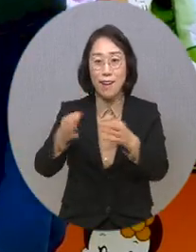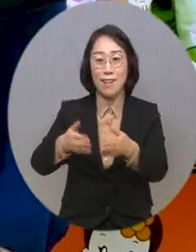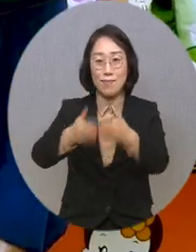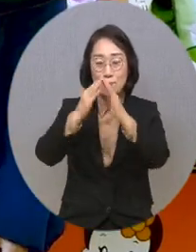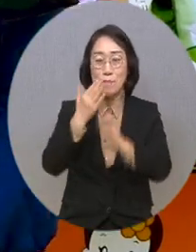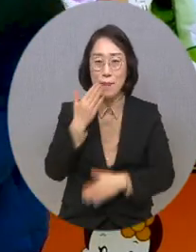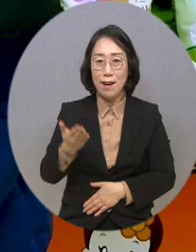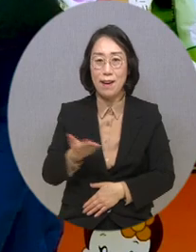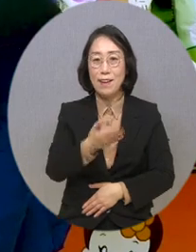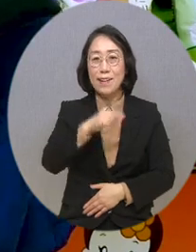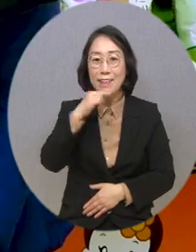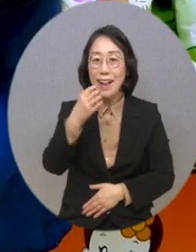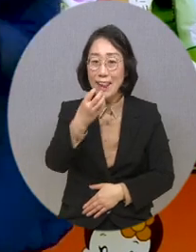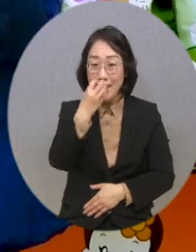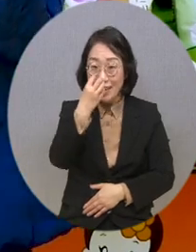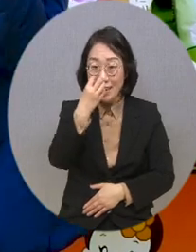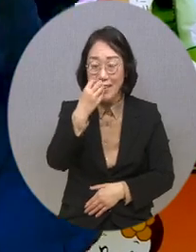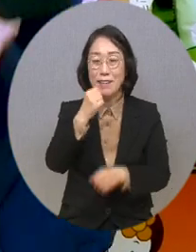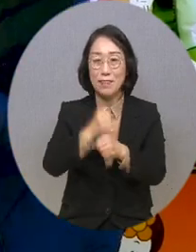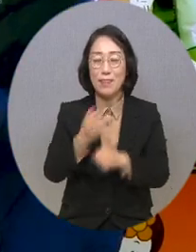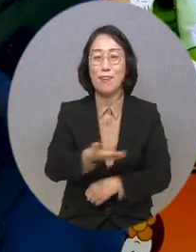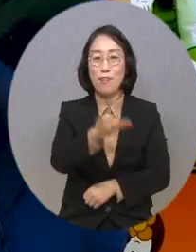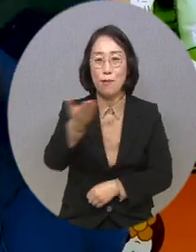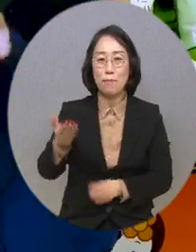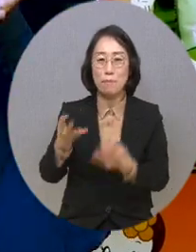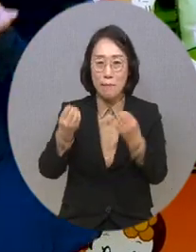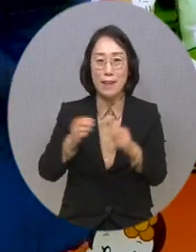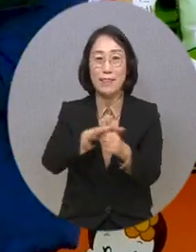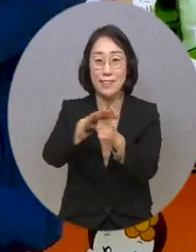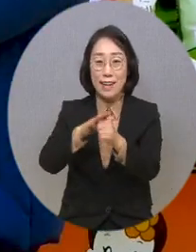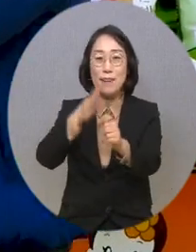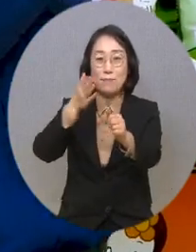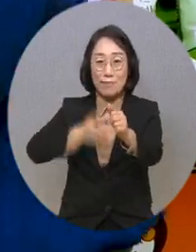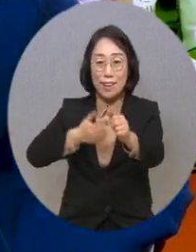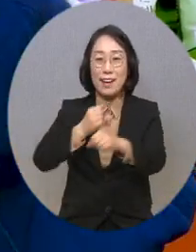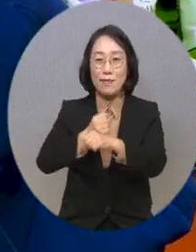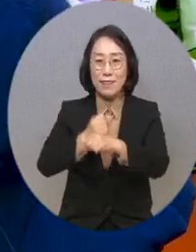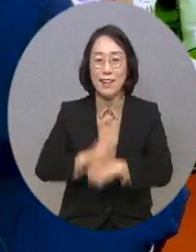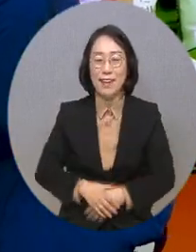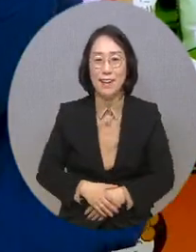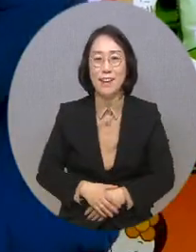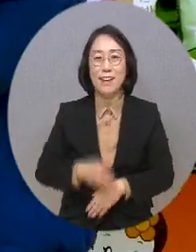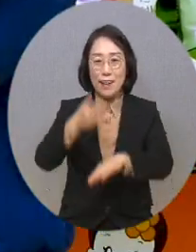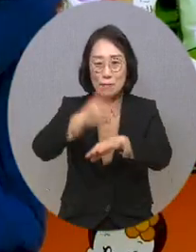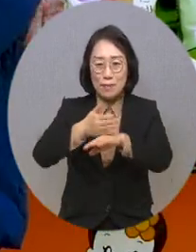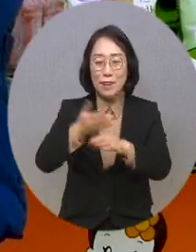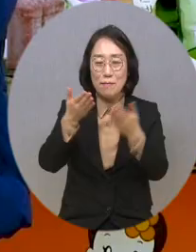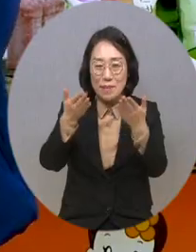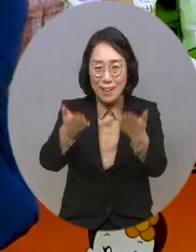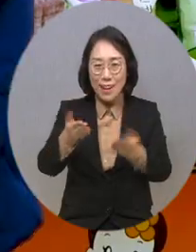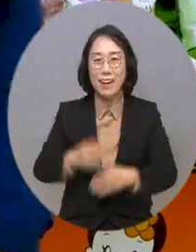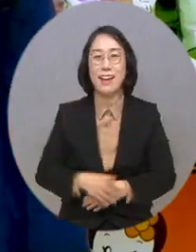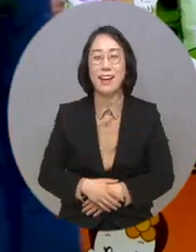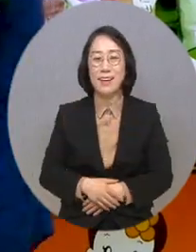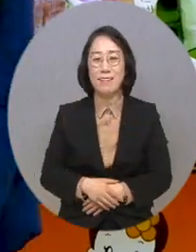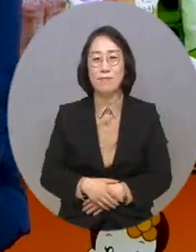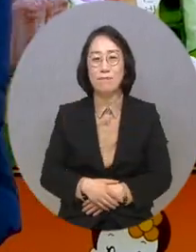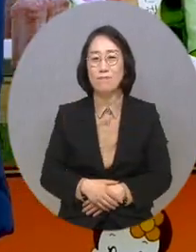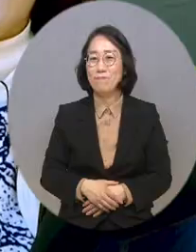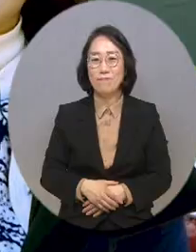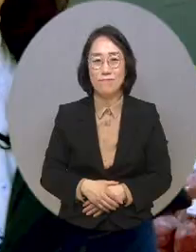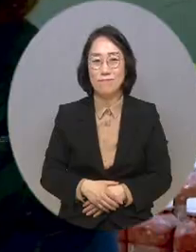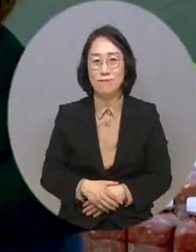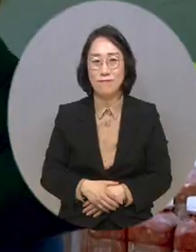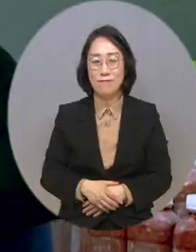싱싱농원 딸기 브랜드 정말 여러분 많은 사랑 부탁드리겠습니다. 고맙습니다. 와, 고맙습니다. 감사합니다. 진짜 야.